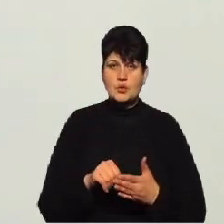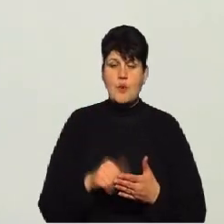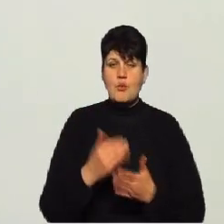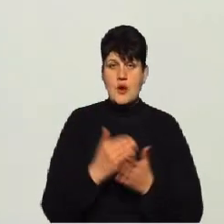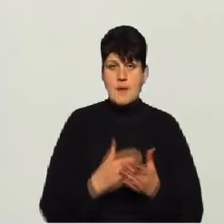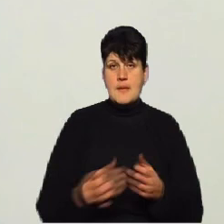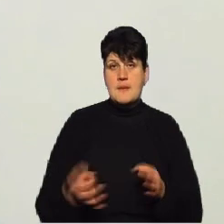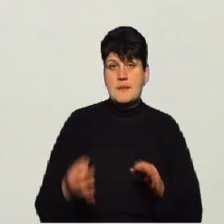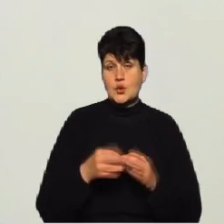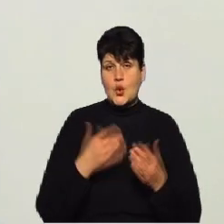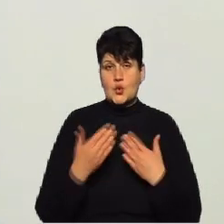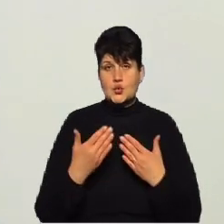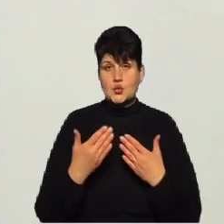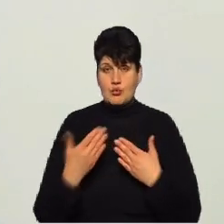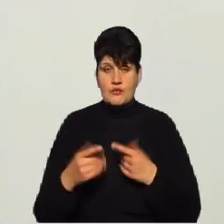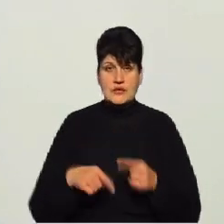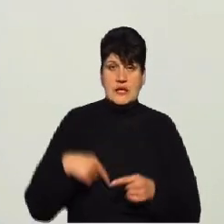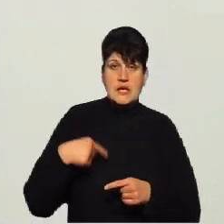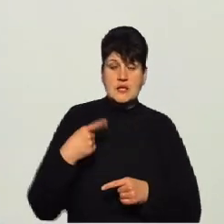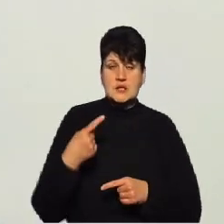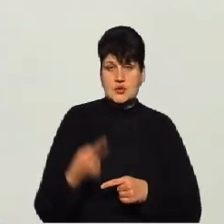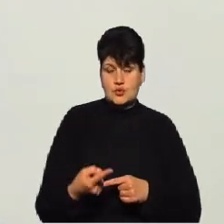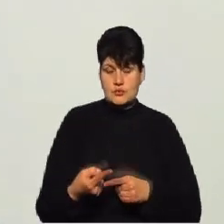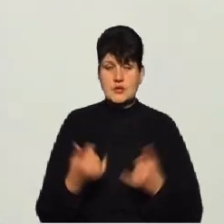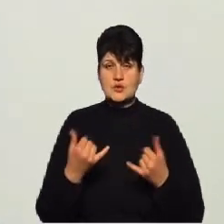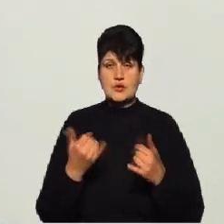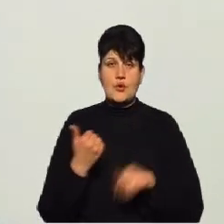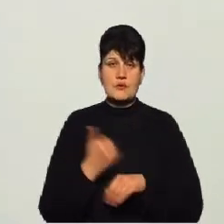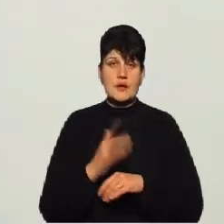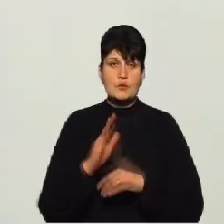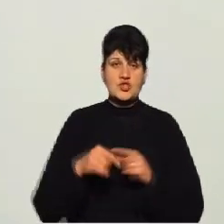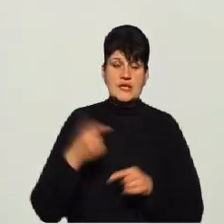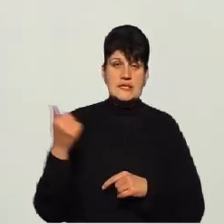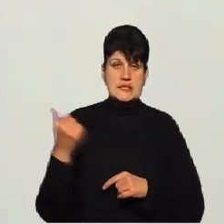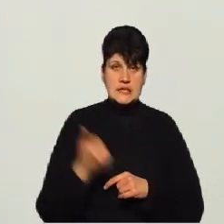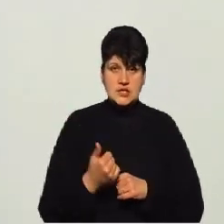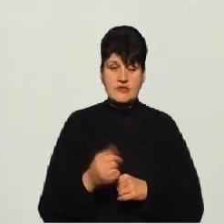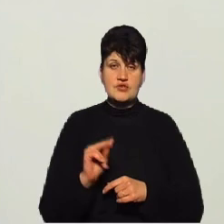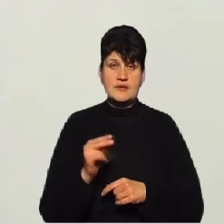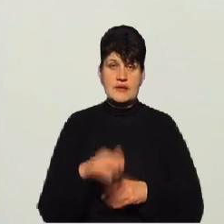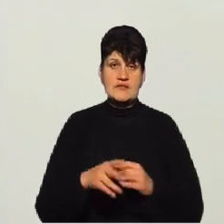розмови. Наступний спецефір програми «Сьогодні головне» вийде через тиждень у четвер. На все добре.